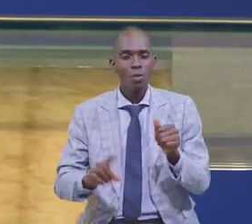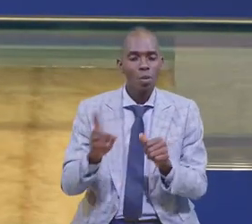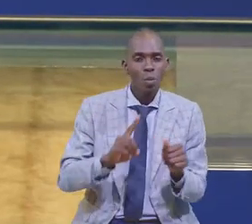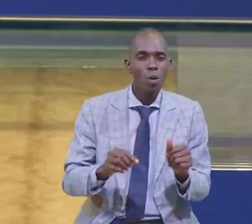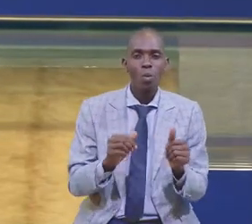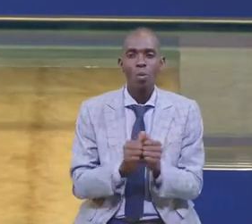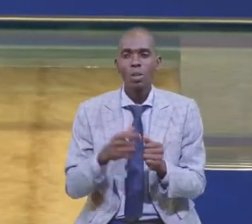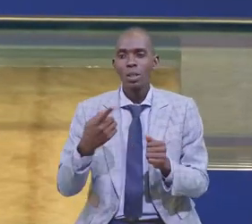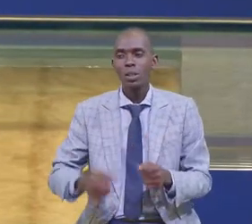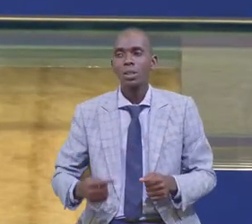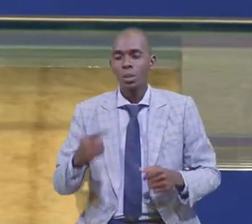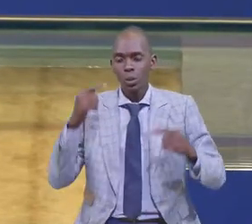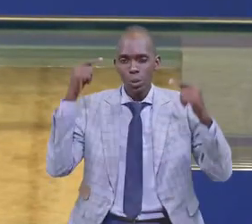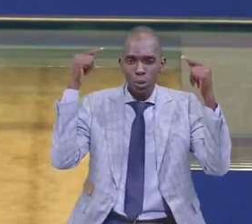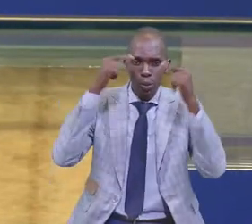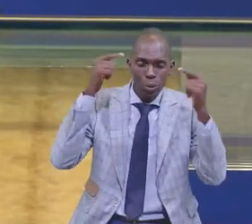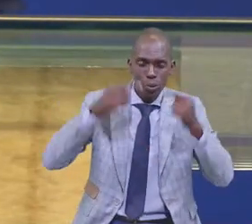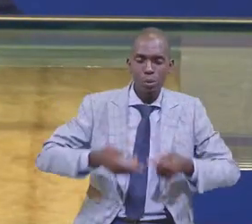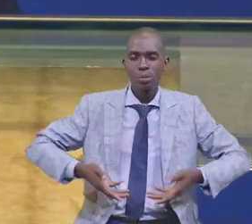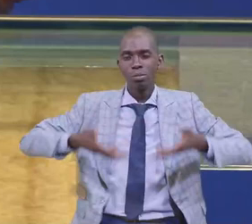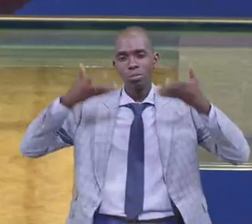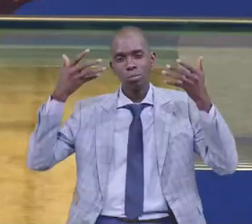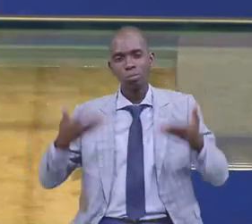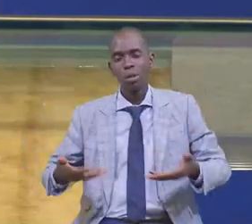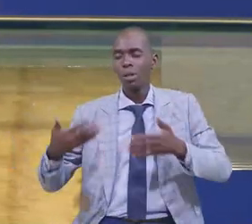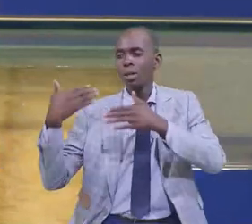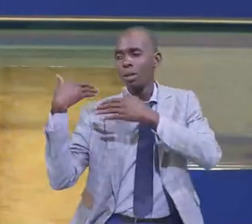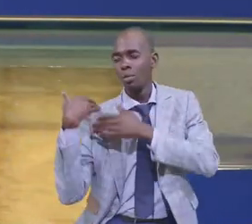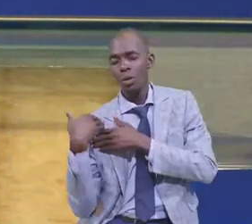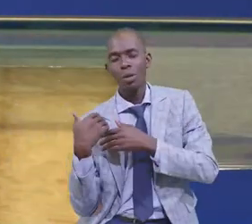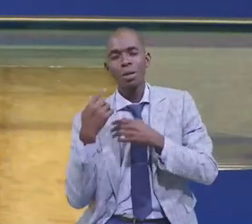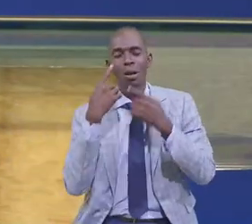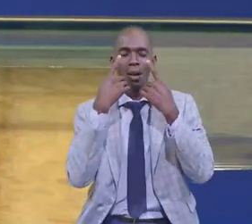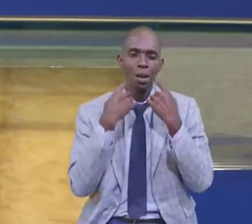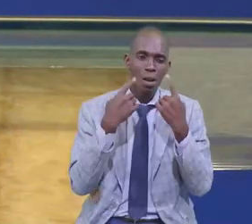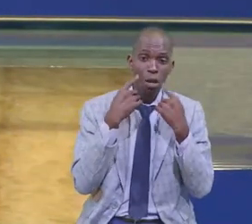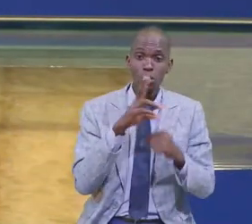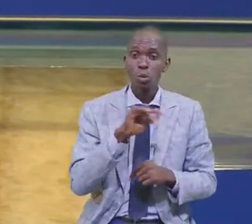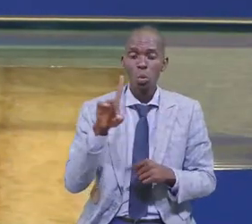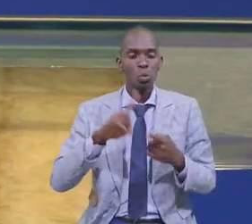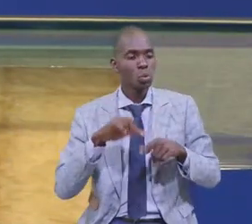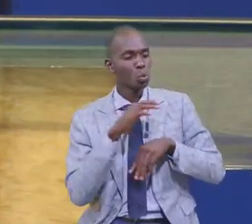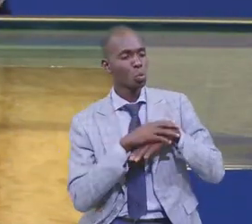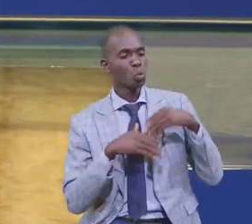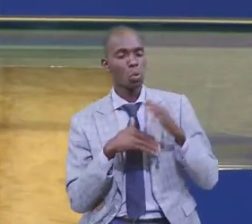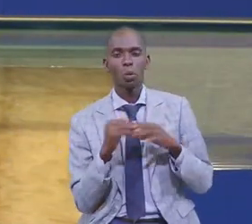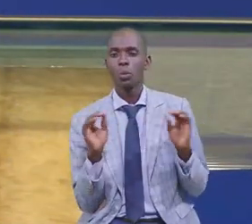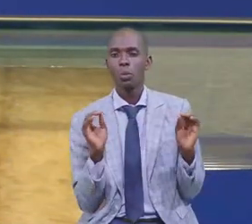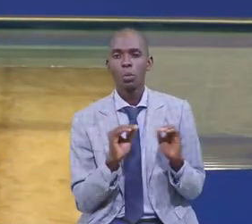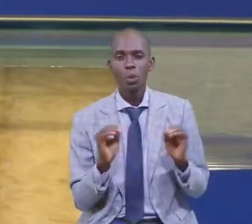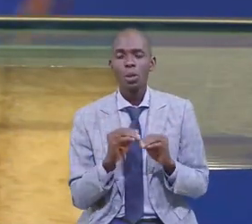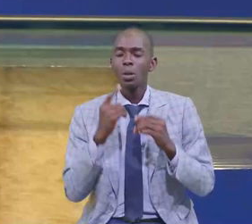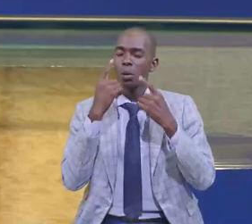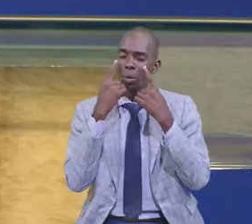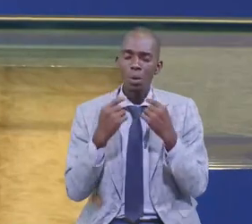vie avec de grands fardeaux, de lourds fardeaux, de défis. Ils pleurent, il n'y a personne pour les consoler.